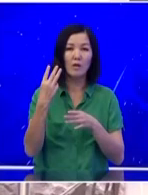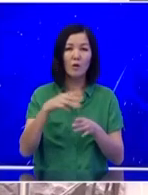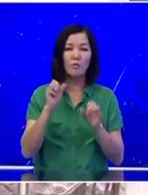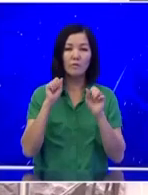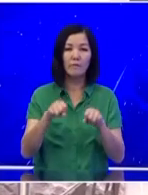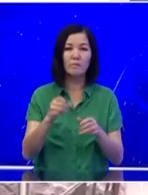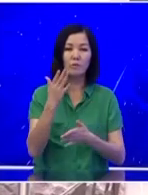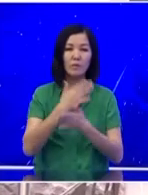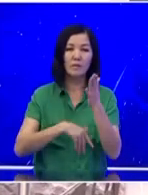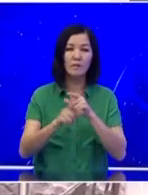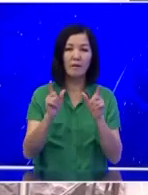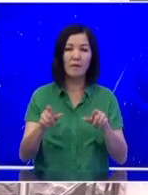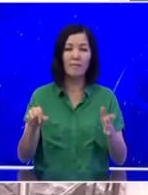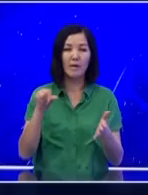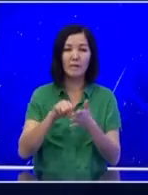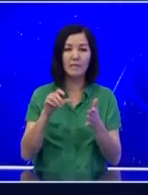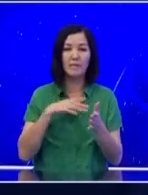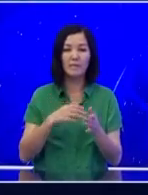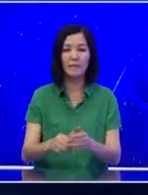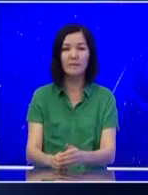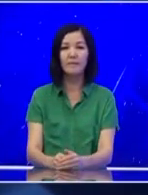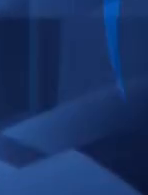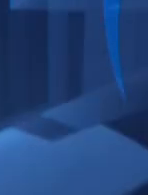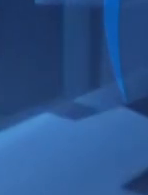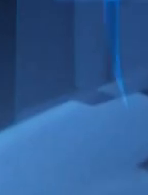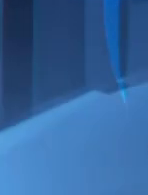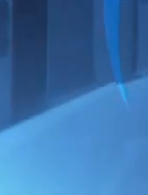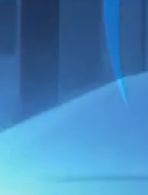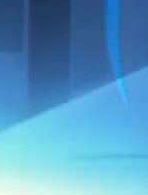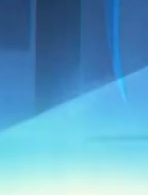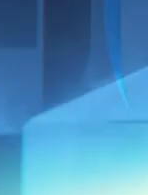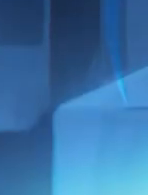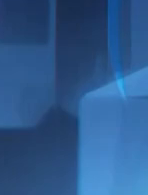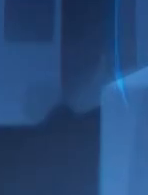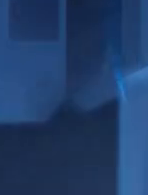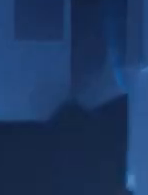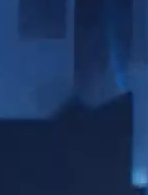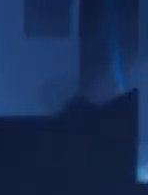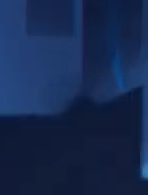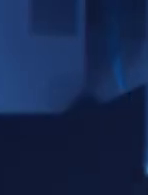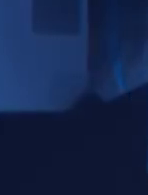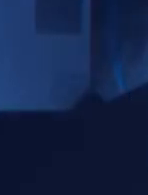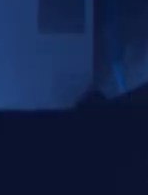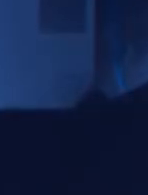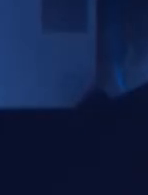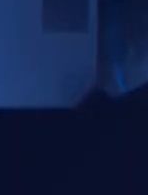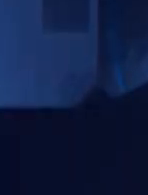мүмкіндігі шектеулі азамат қатыстырылды. Жазира Исаева, Мәди Байбосынов, Жетісу телеарнасы.